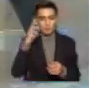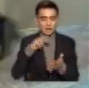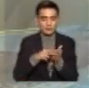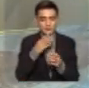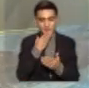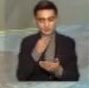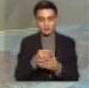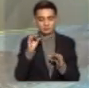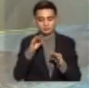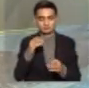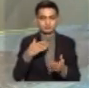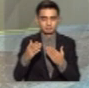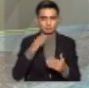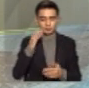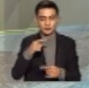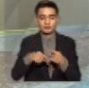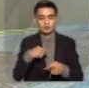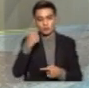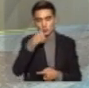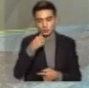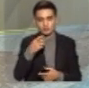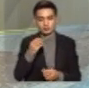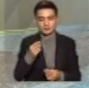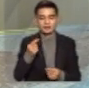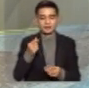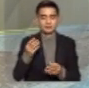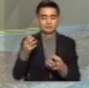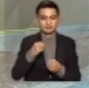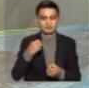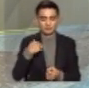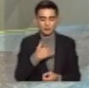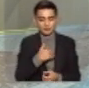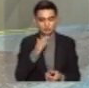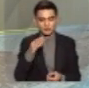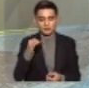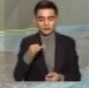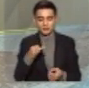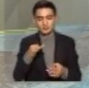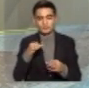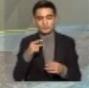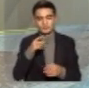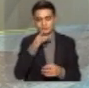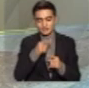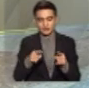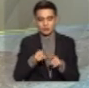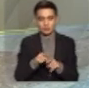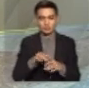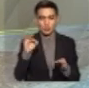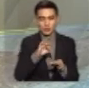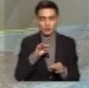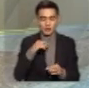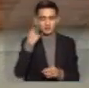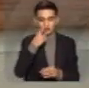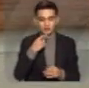екен. Келесі жылы бізге жаңағы қаражат қарастырып жатырмыз. Сонымен қатар жаңағы жекешелендіру мәселесі де